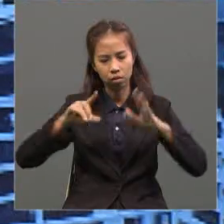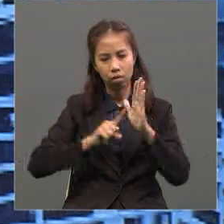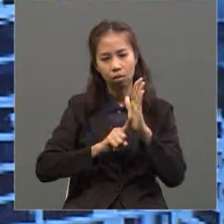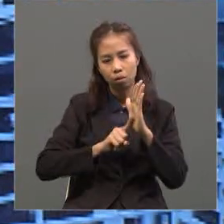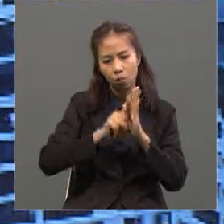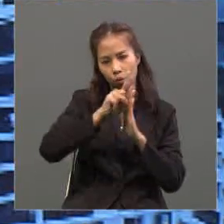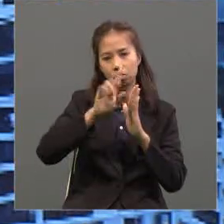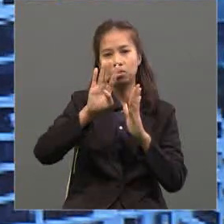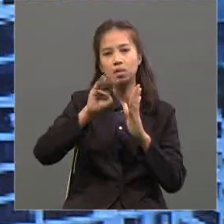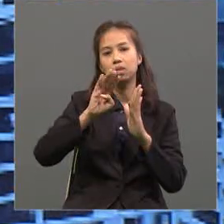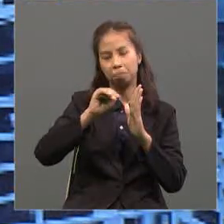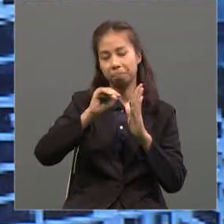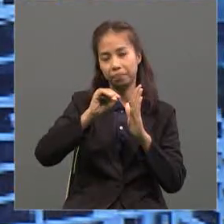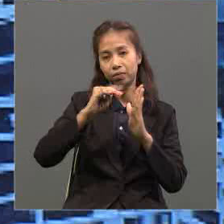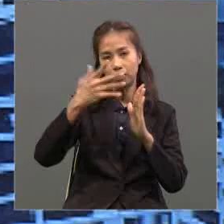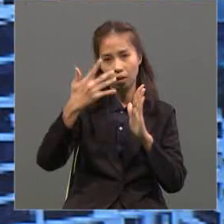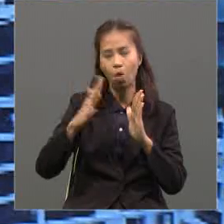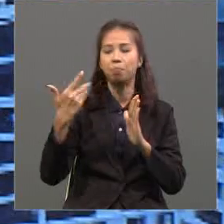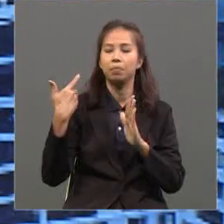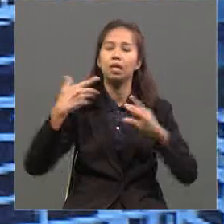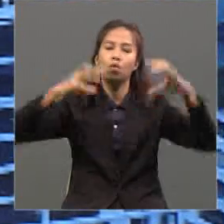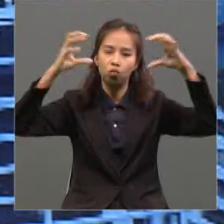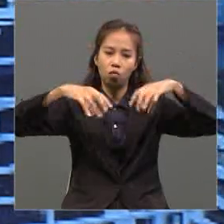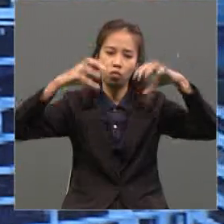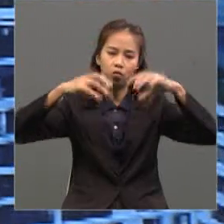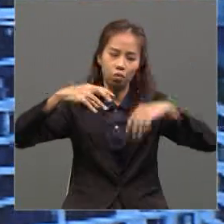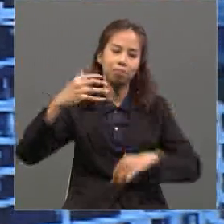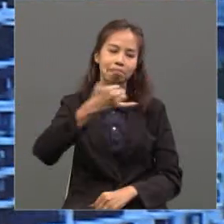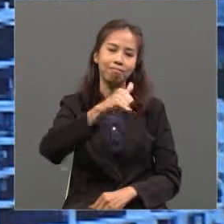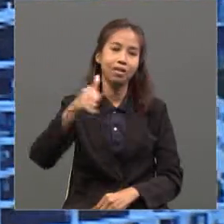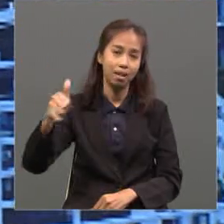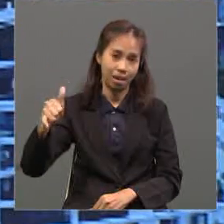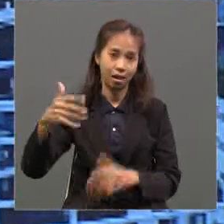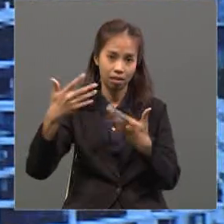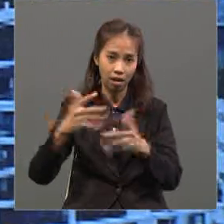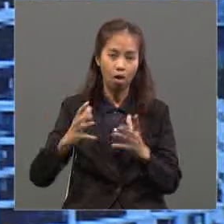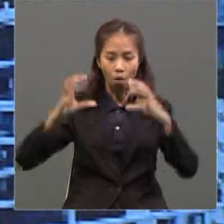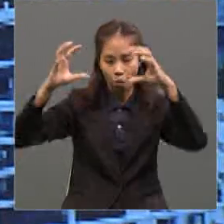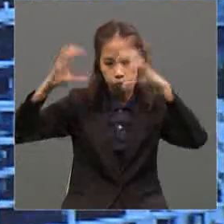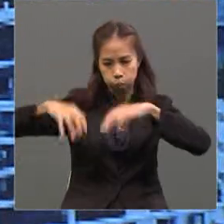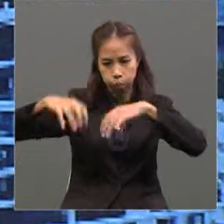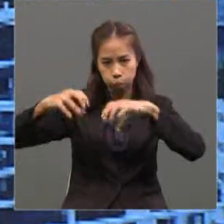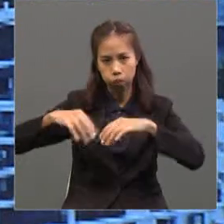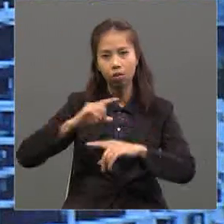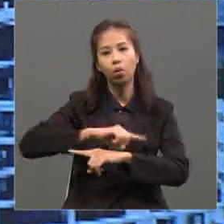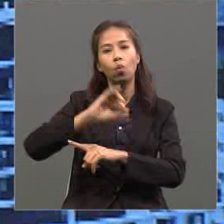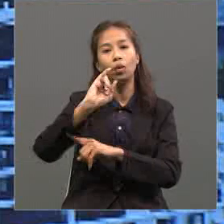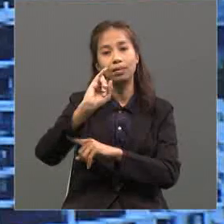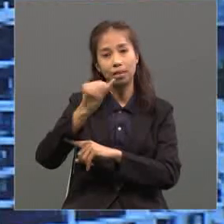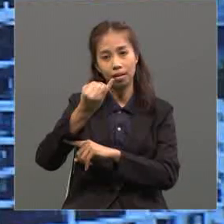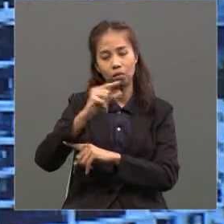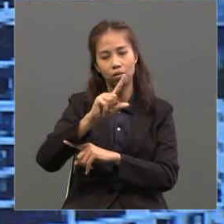สูงสุดถึง 40องศาเลยแล้วก็มีฝนฟ้าคะนองเกิดขึ้นบางแห่งด้วยก่อนที่จะไปตกหนักในช่วงตั้งแต่วันจันทร์ที่จะถึงก็